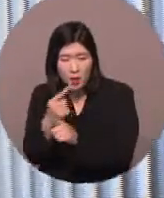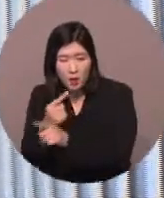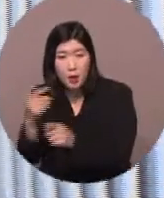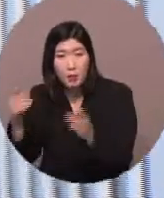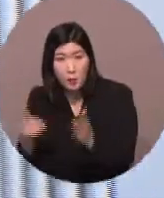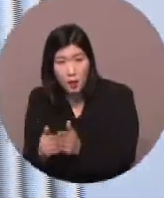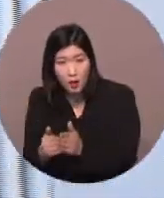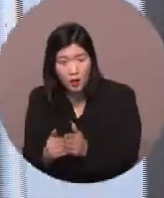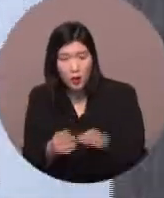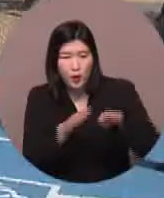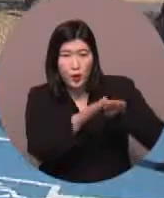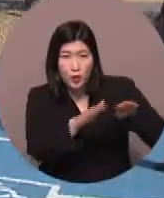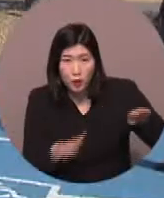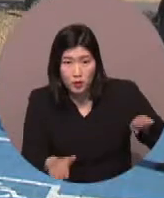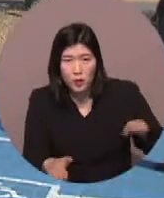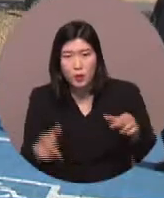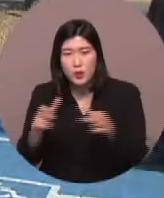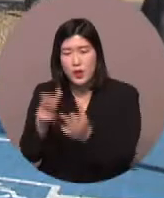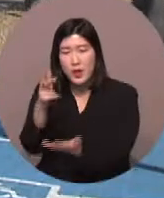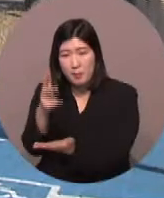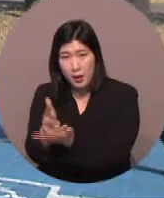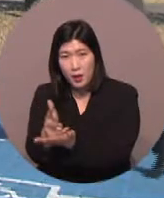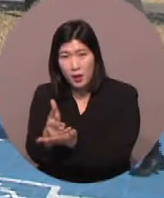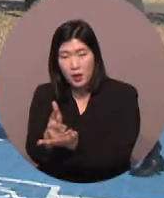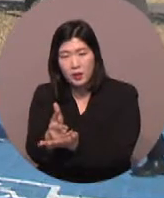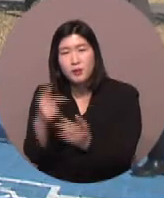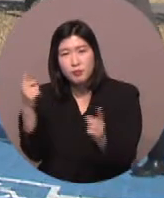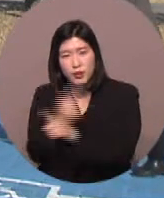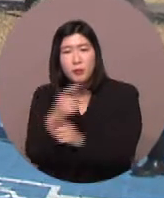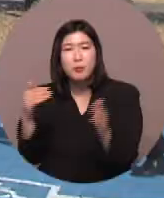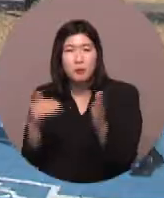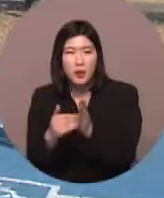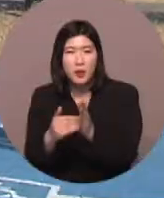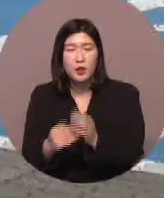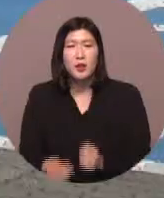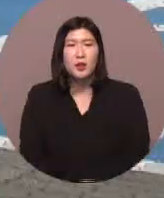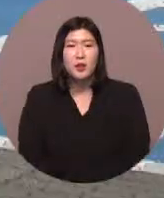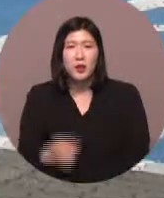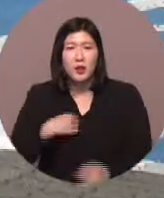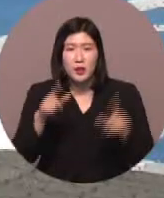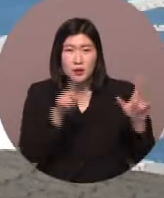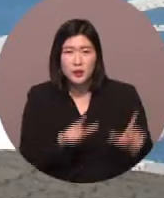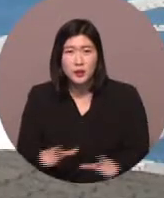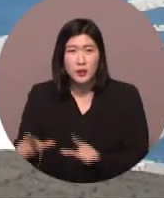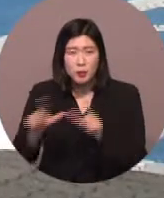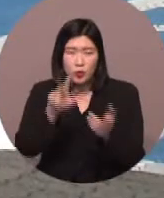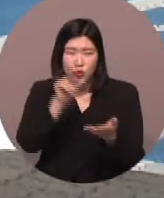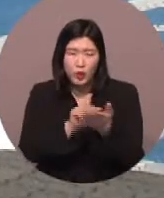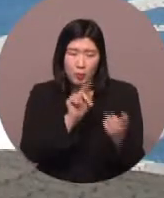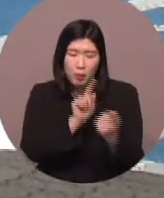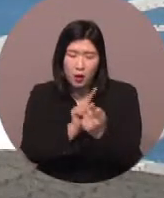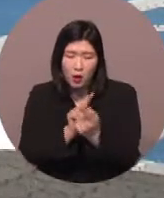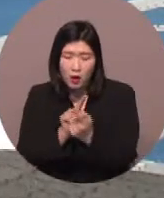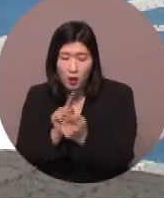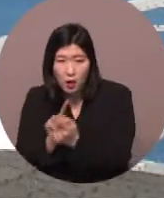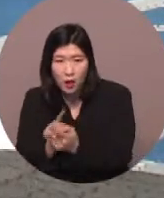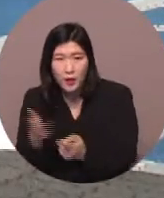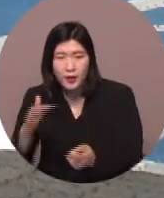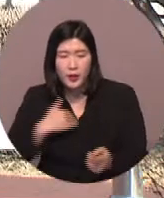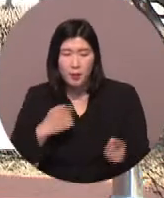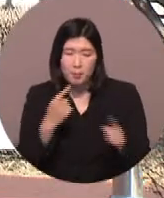주차구역의 위치와 크기가 바로 잡혔습니다. 삶에는 언제나 장애물이 등장하지만 그것을 변화시키면서